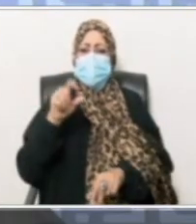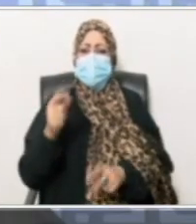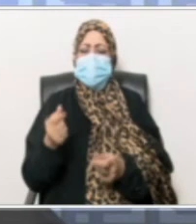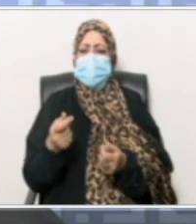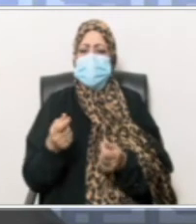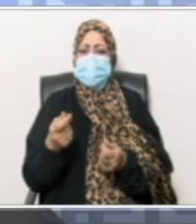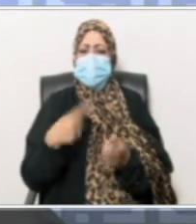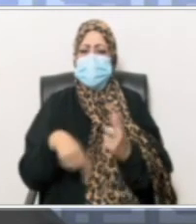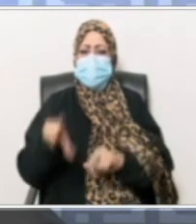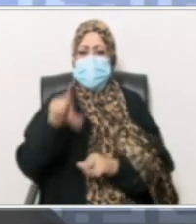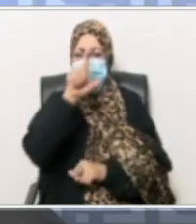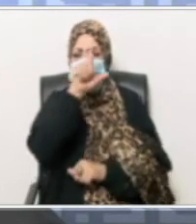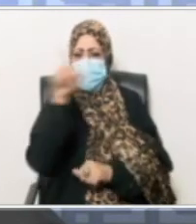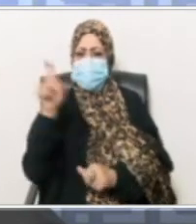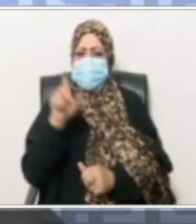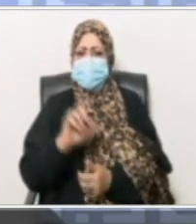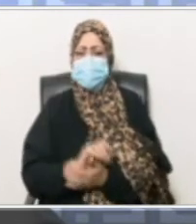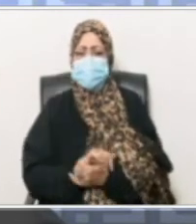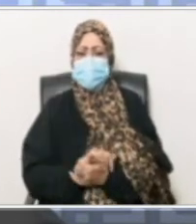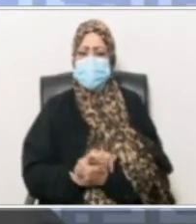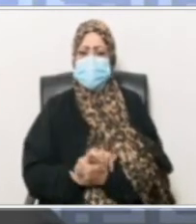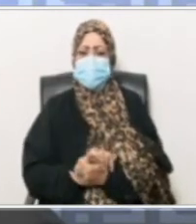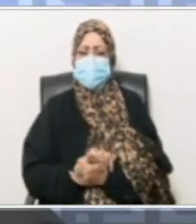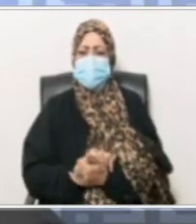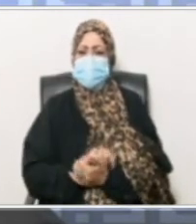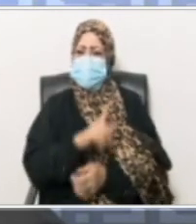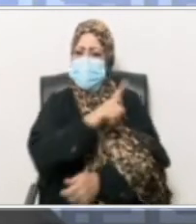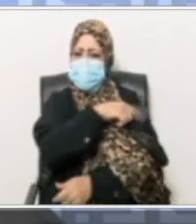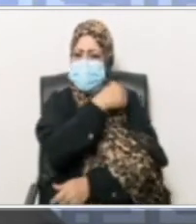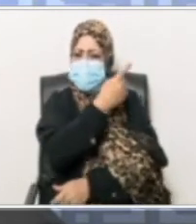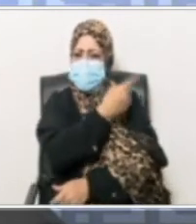ذنب يبيح مال المسلم،